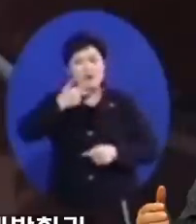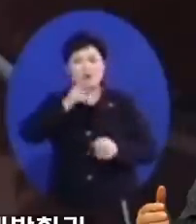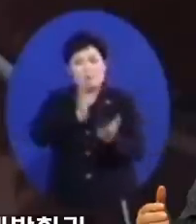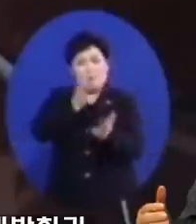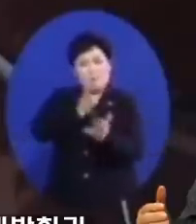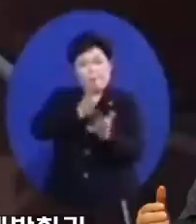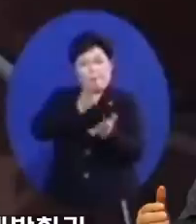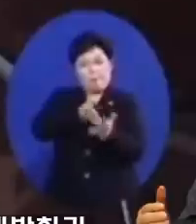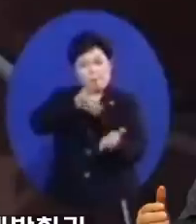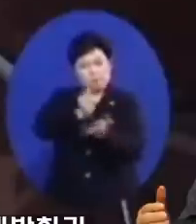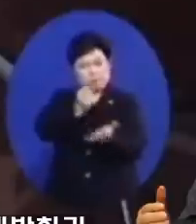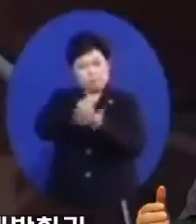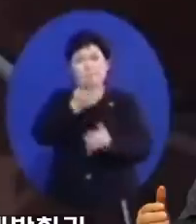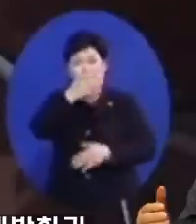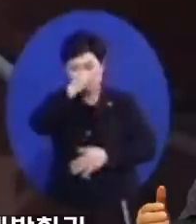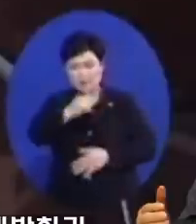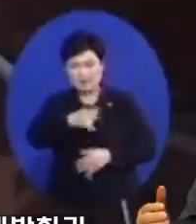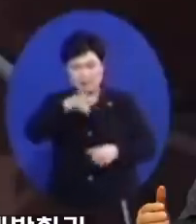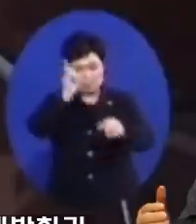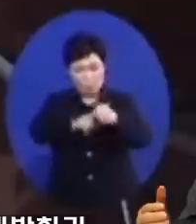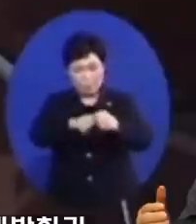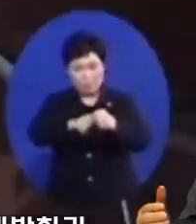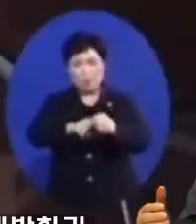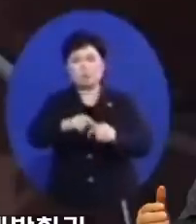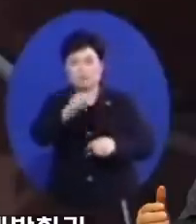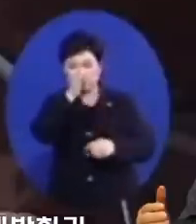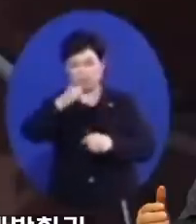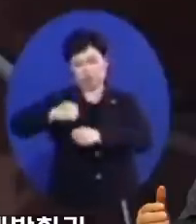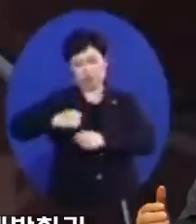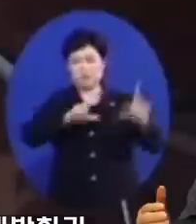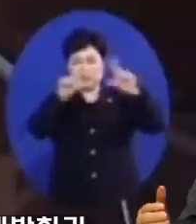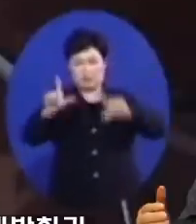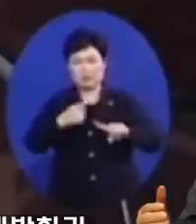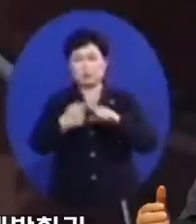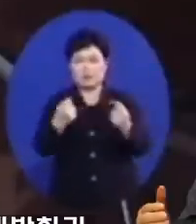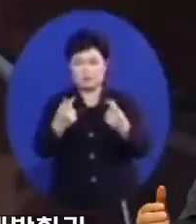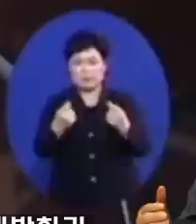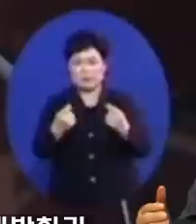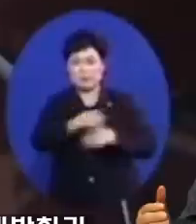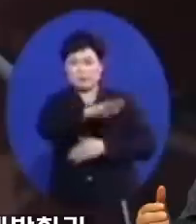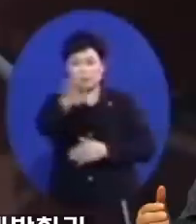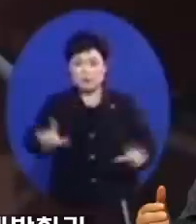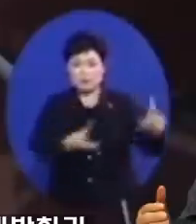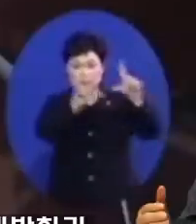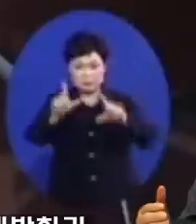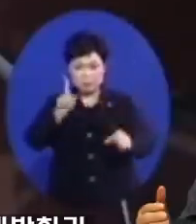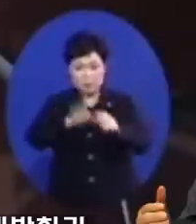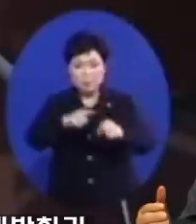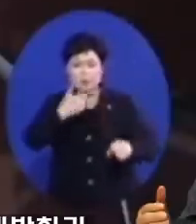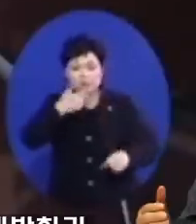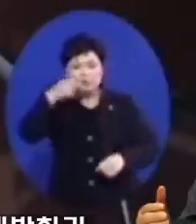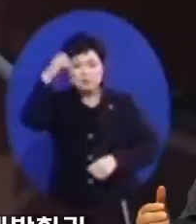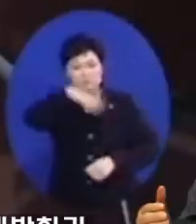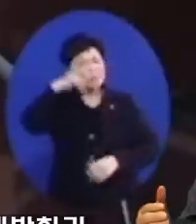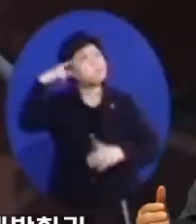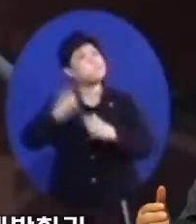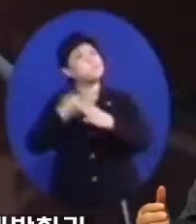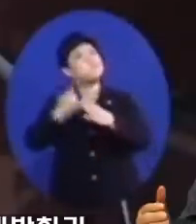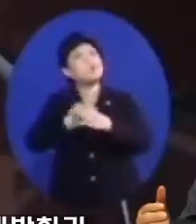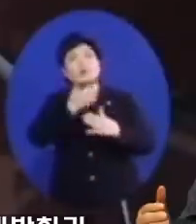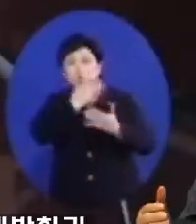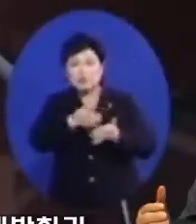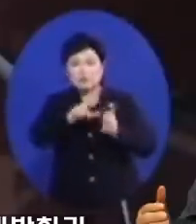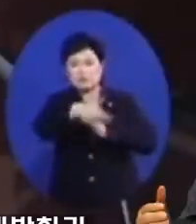들었습니다. 목표를 가지고 군대 생활을 했습니다. 우리가 인생을 살면서 목표 없이 하루하루 그냥 지나면 귀한